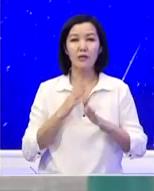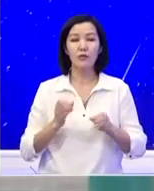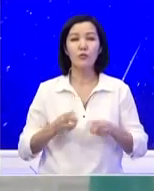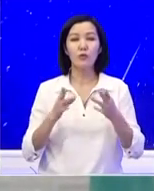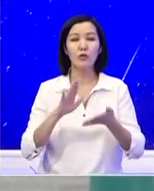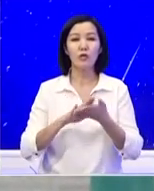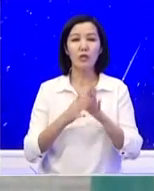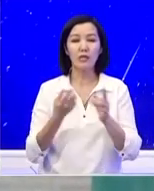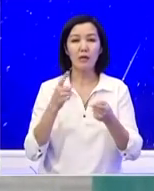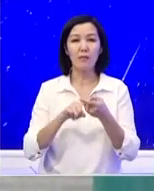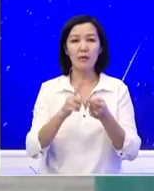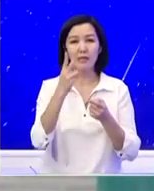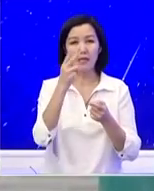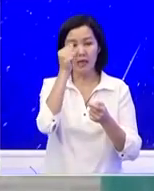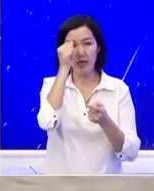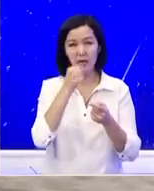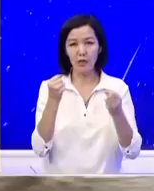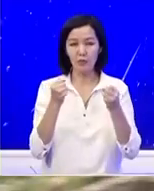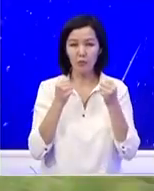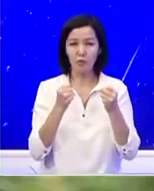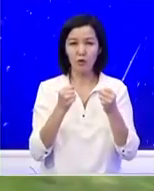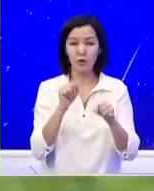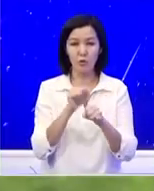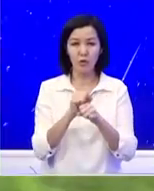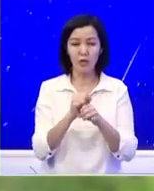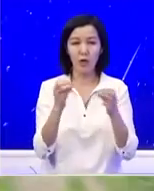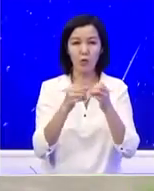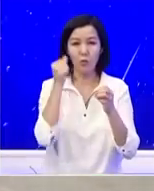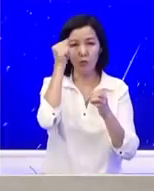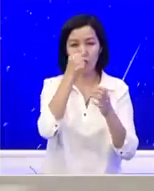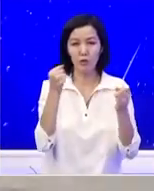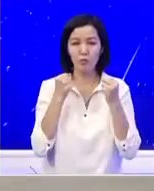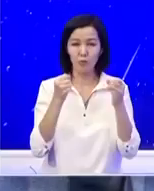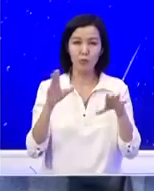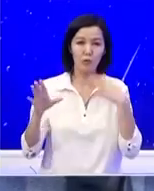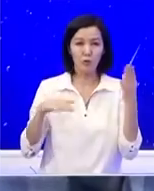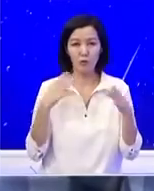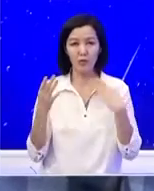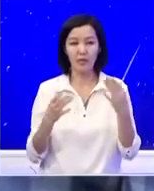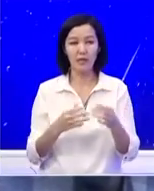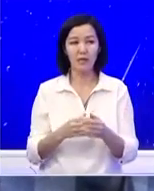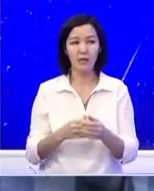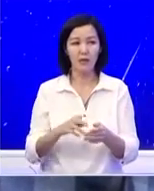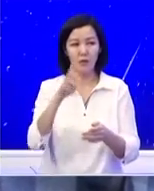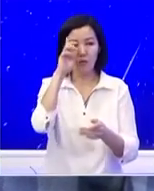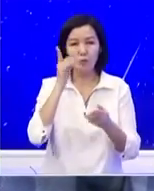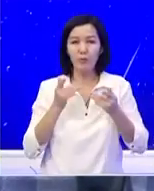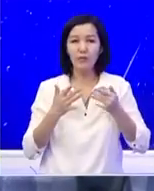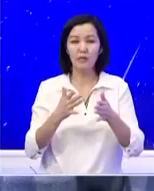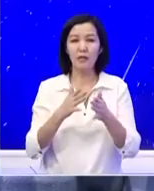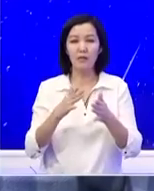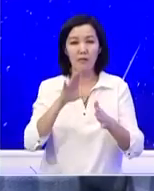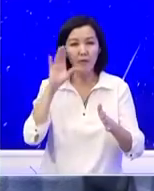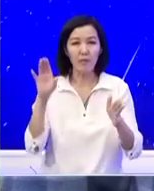жағдайға байланысты соңғы 2 ай спорттан қол үзгені болмаса, 10 жылдан бері спортта серік етіп келеді. Үкіметтің қойған талабын орындап